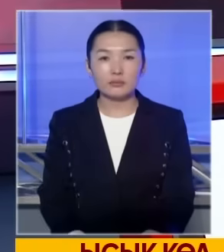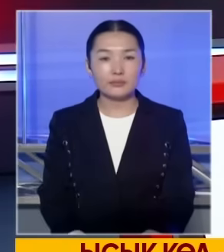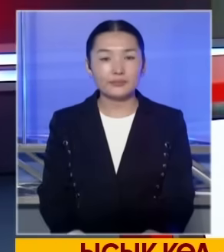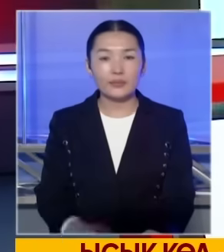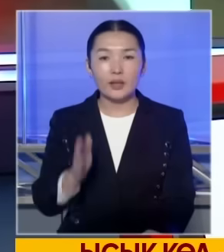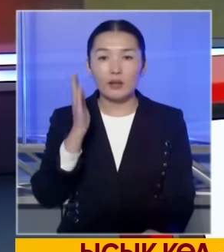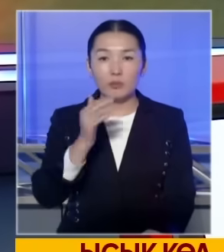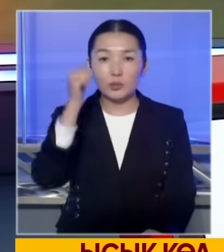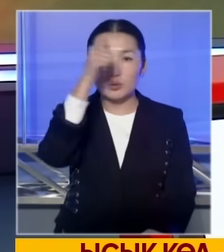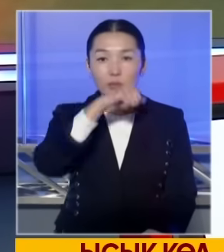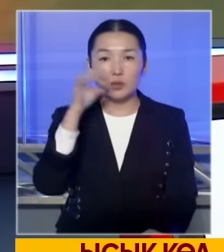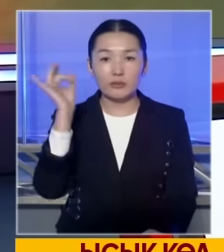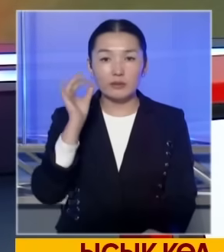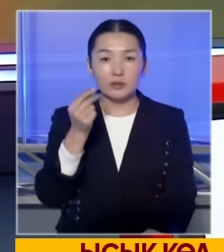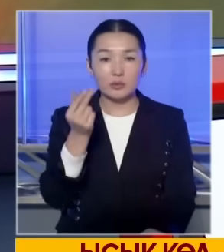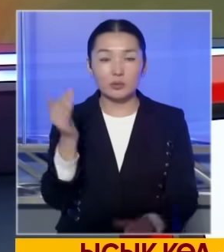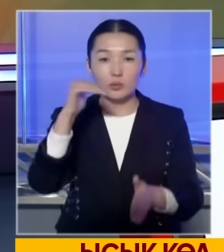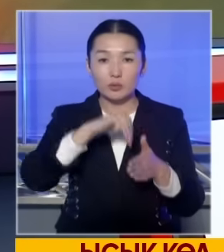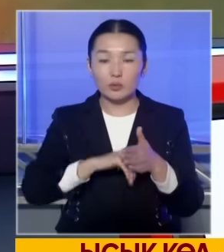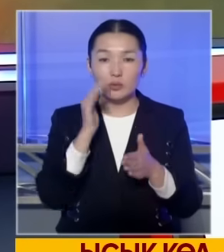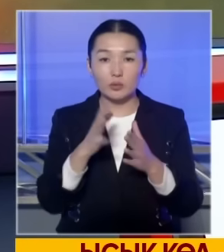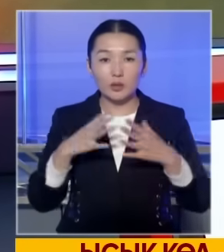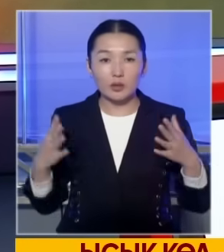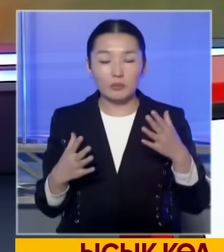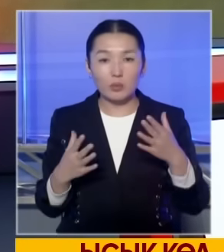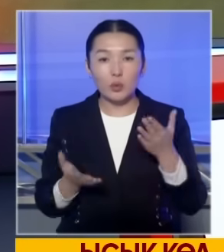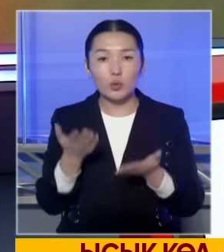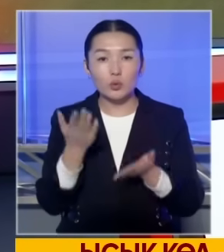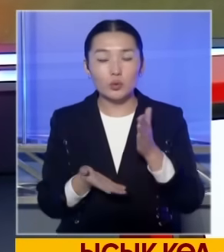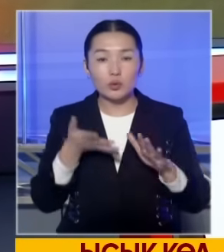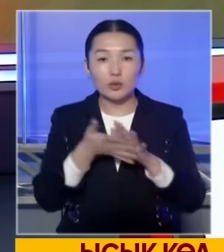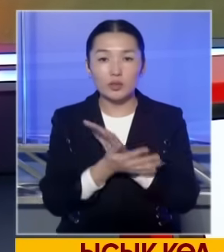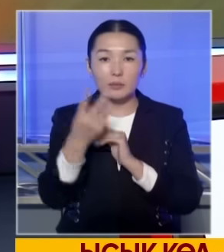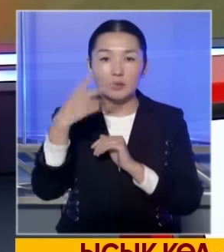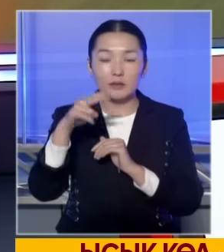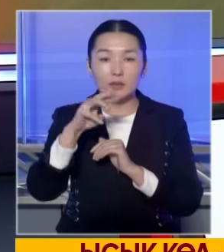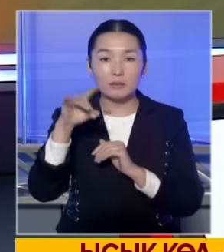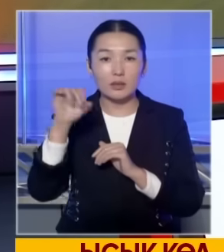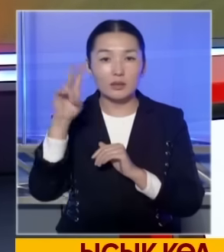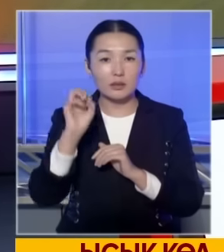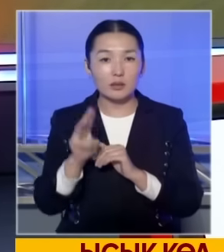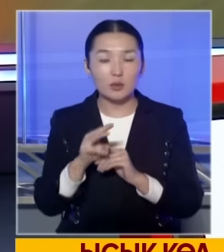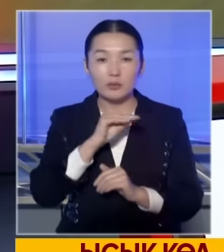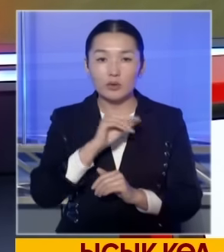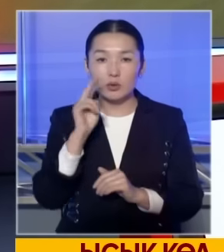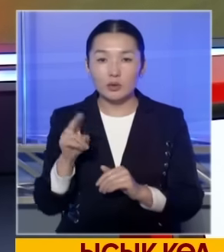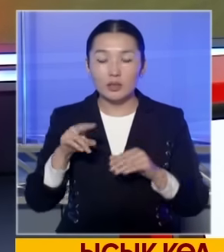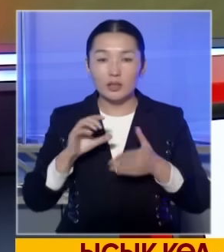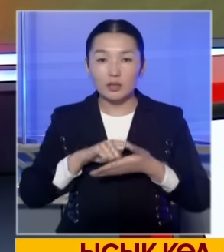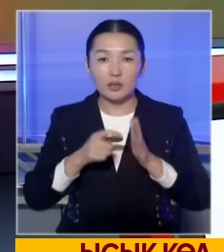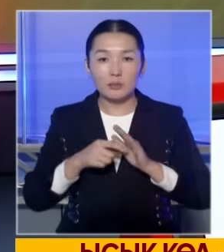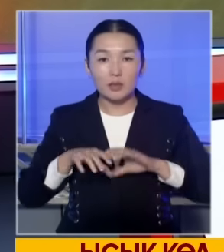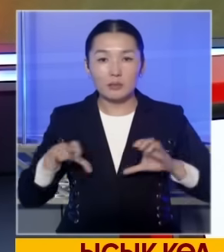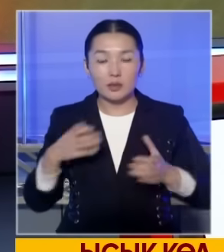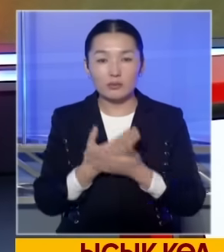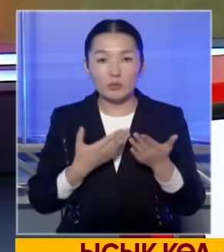Келерки жылы республикалык бюджеттин кирешеси чыгашасынан дээрлик 20 миллиард сомго көп болот. Жогорку кеңеш министрлер кабинети